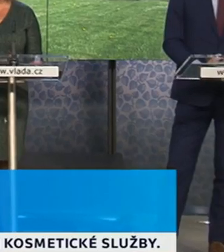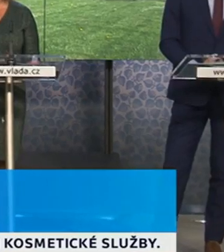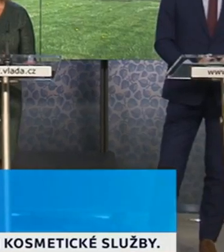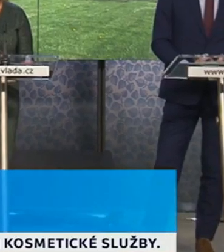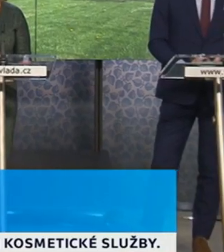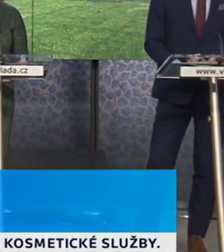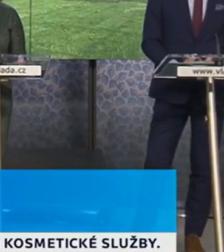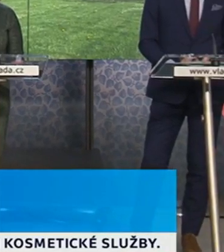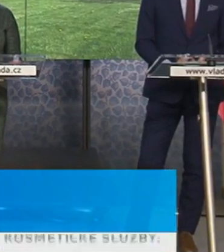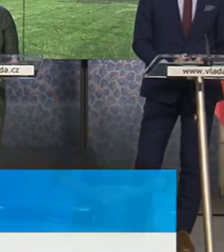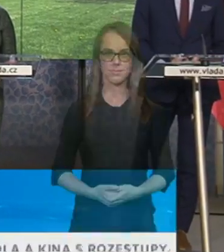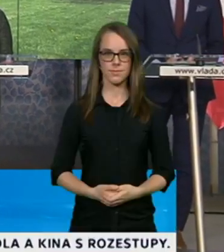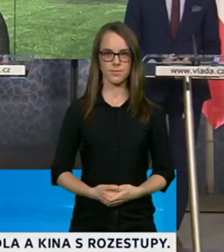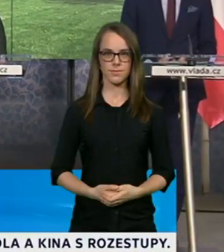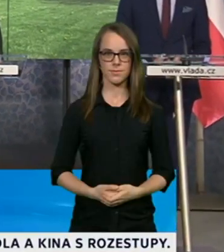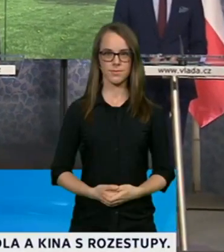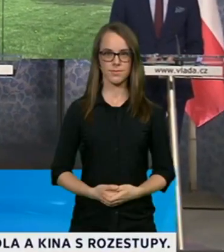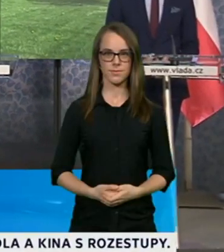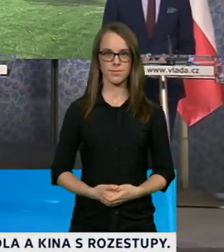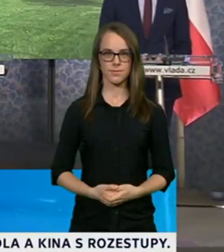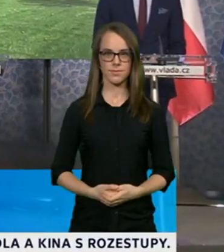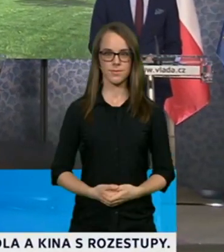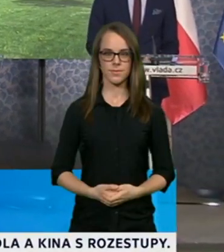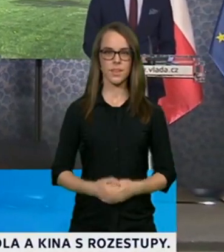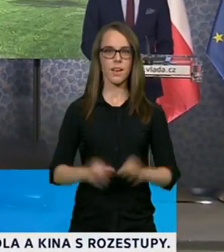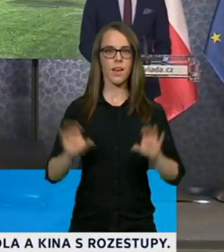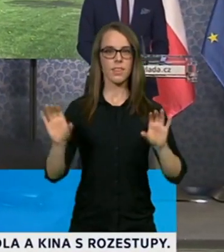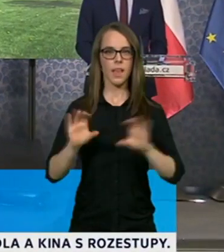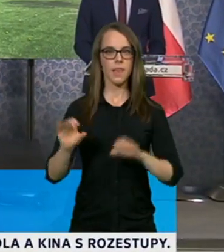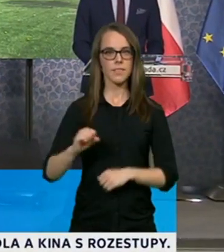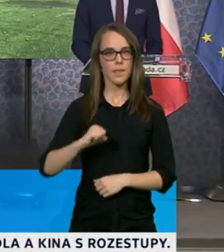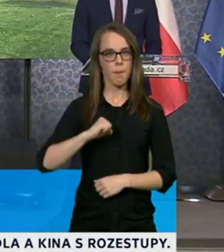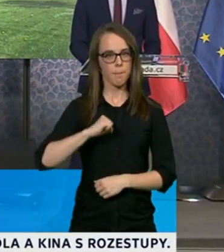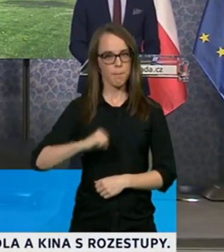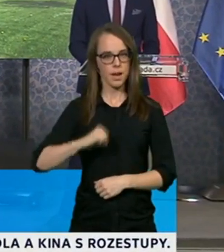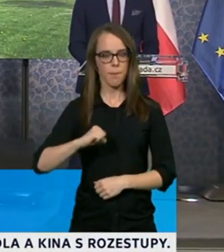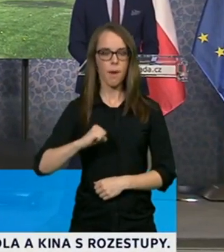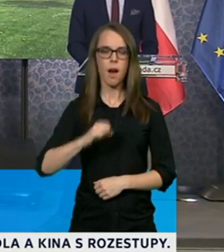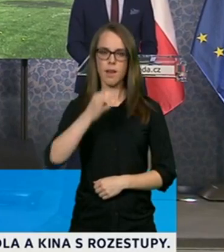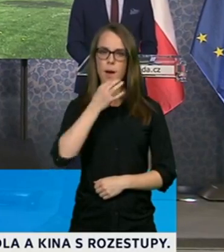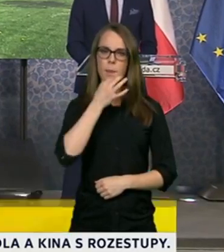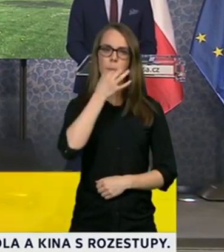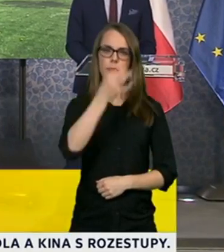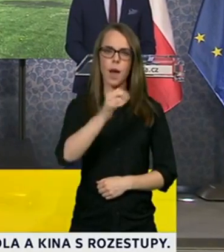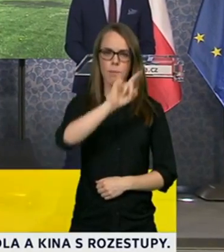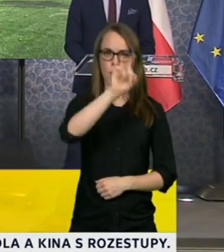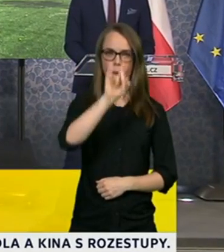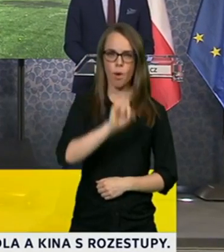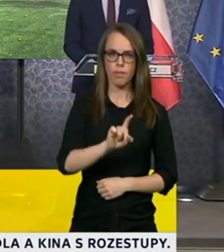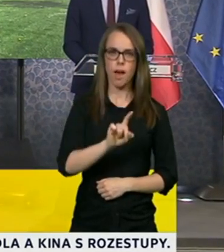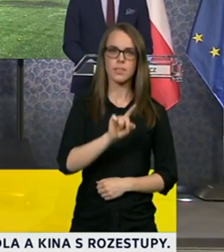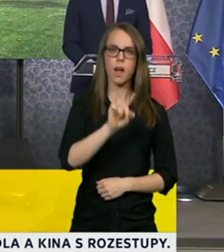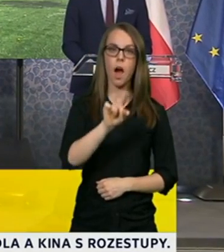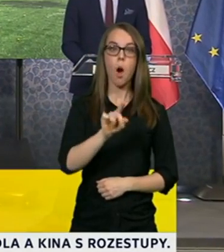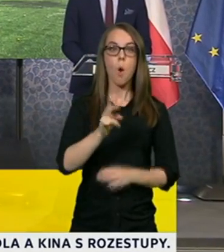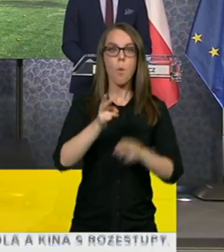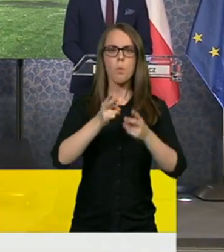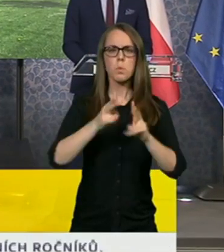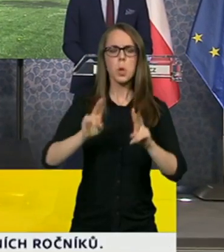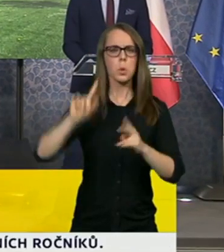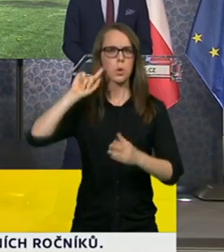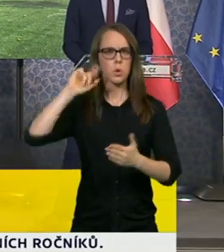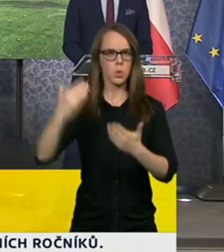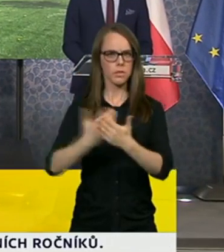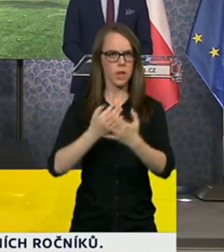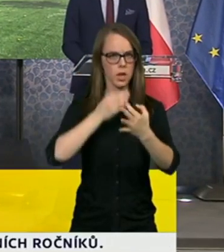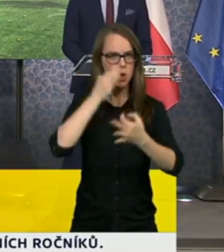tom, že nějaké omezení nosení roušek by mohlo přijít až 15. června. Vy říkáte, že toho